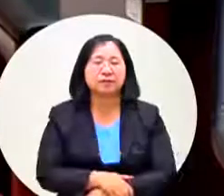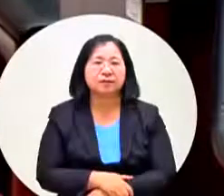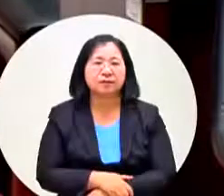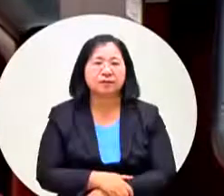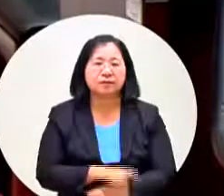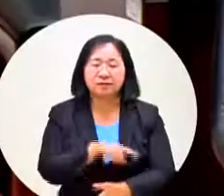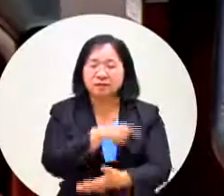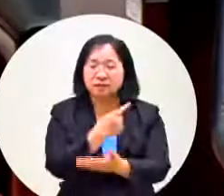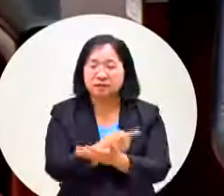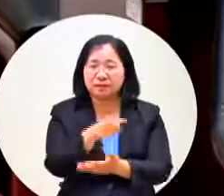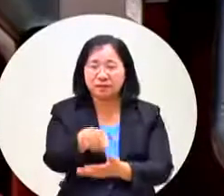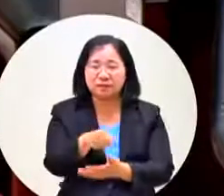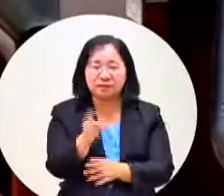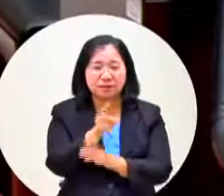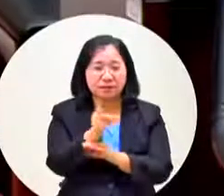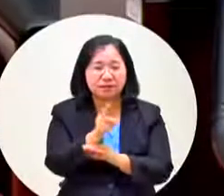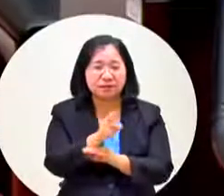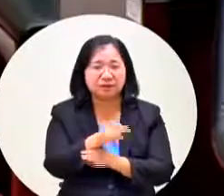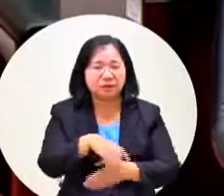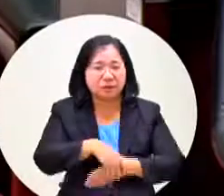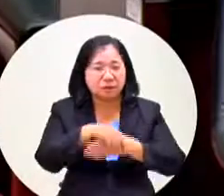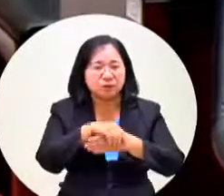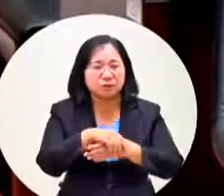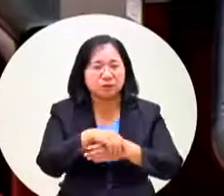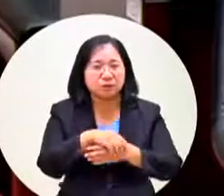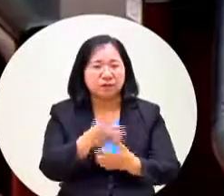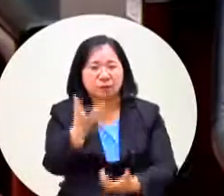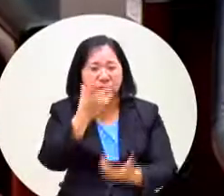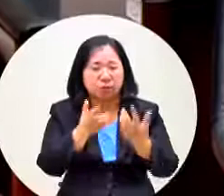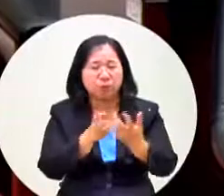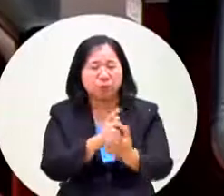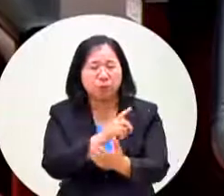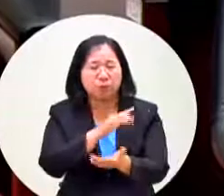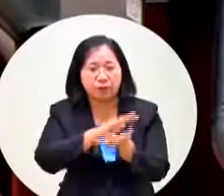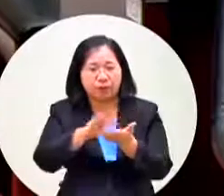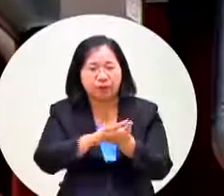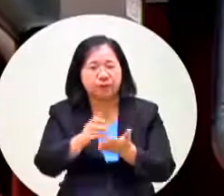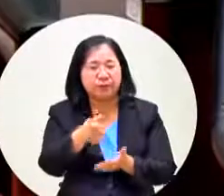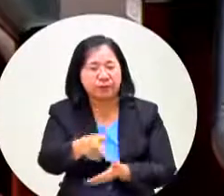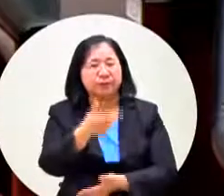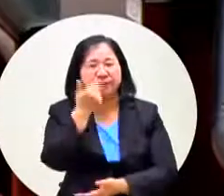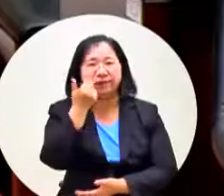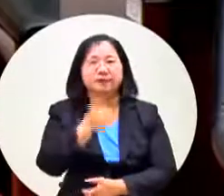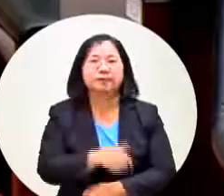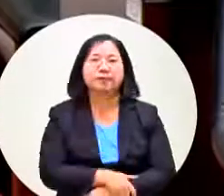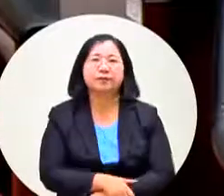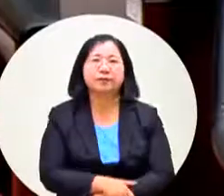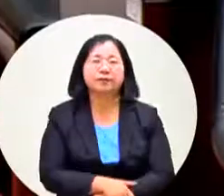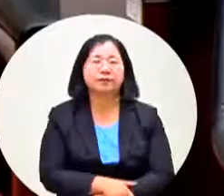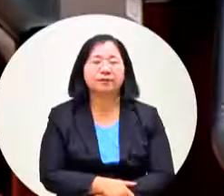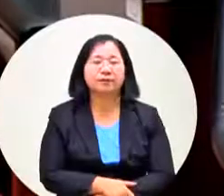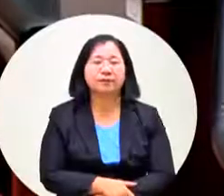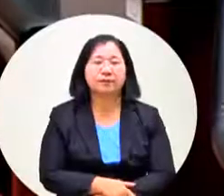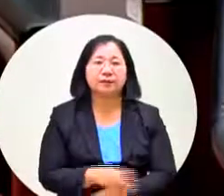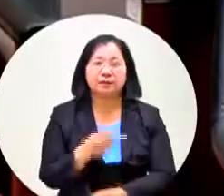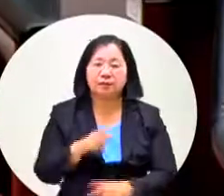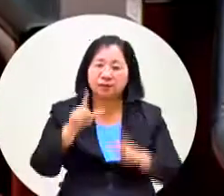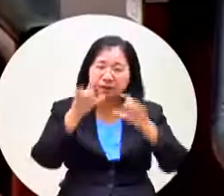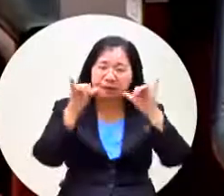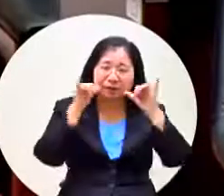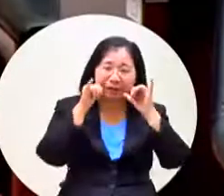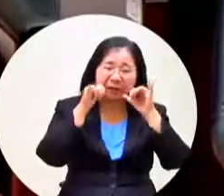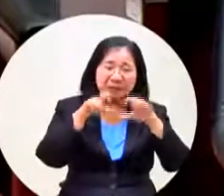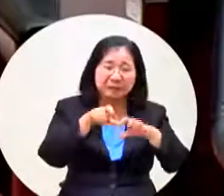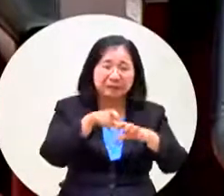业区这个部分吼、哦，如果迄个会当底下成立。一个这个消防分队